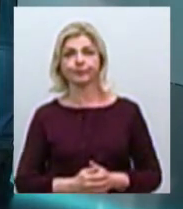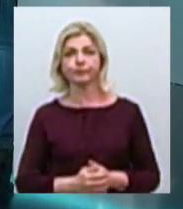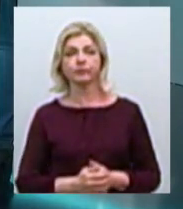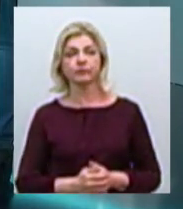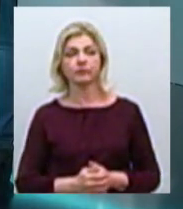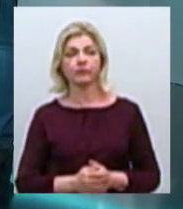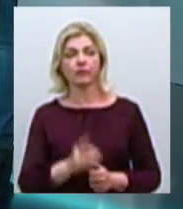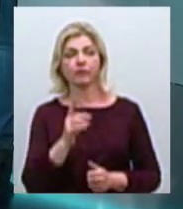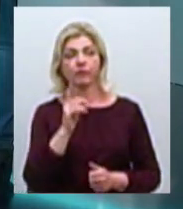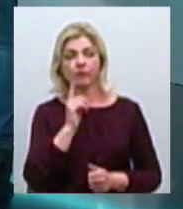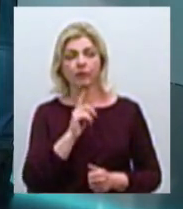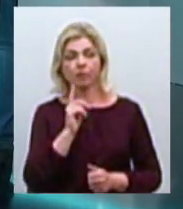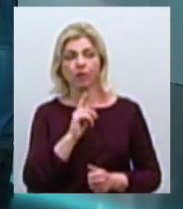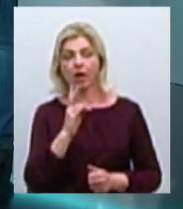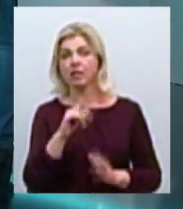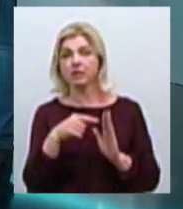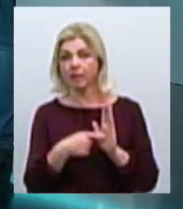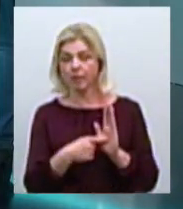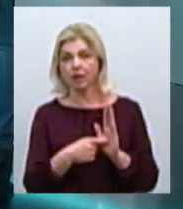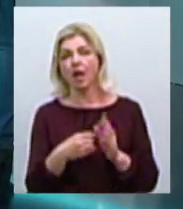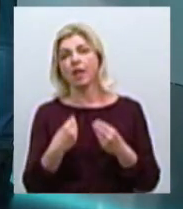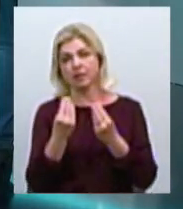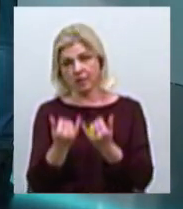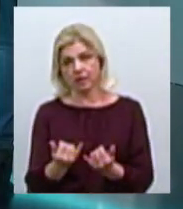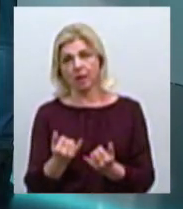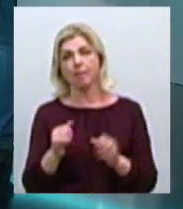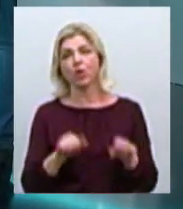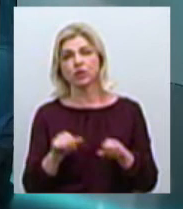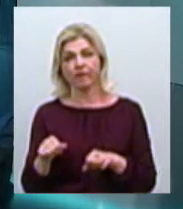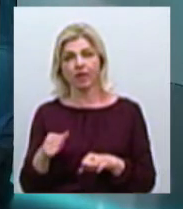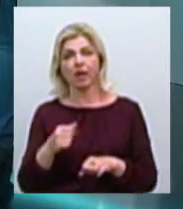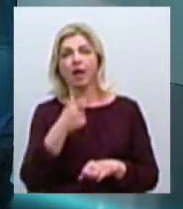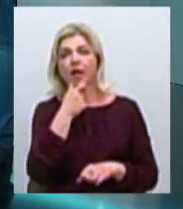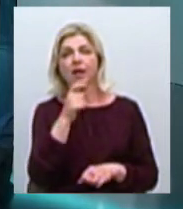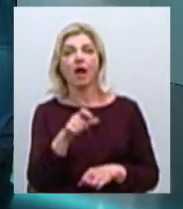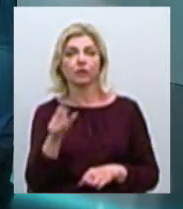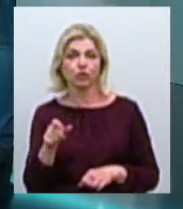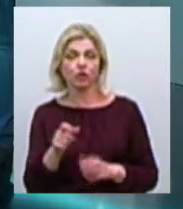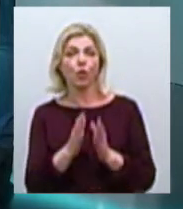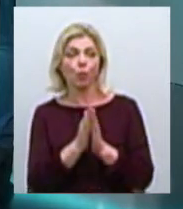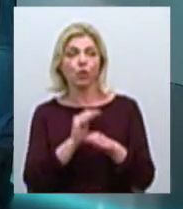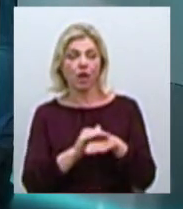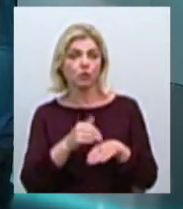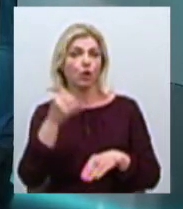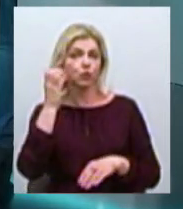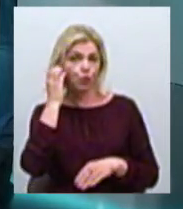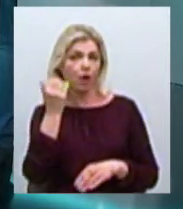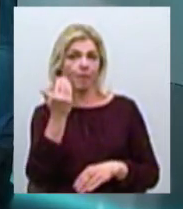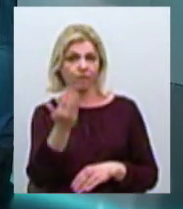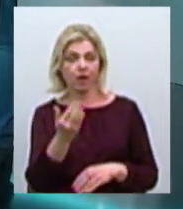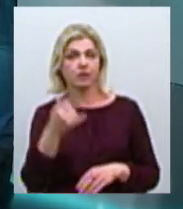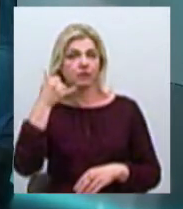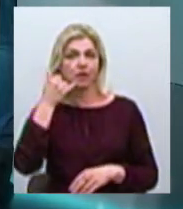поки не поставив запитання, дамо можливість нашому глядачу поставити свої. Будь ласка, слухаємо вас. Здравствуйте. Я